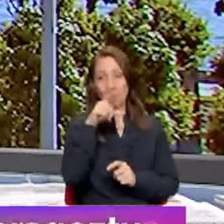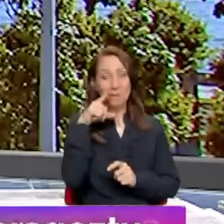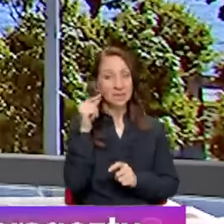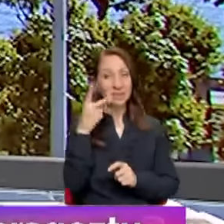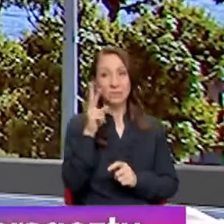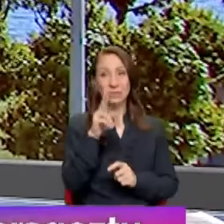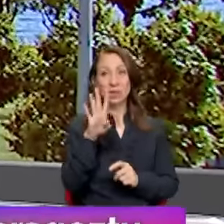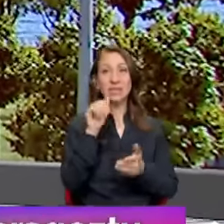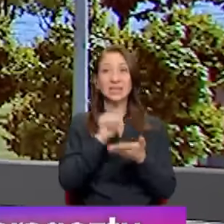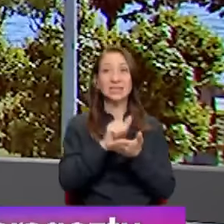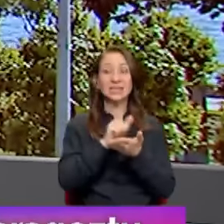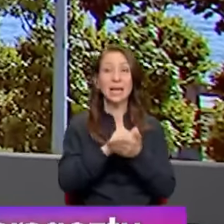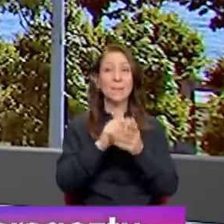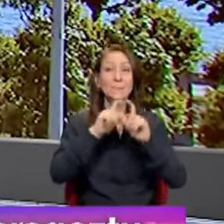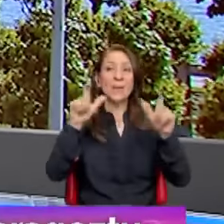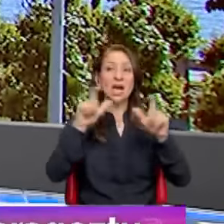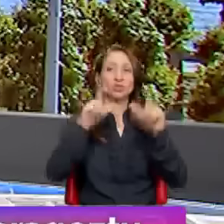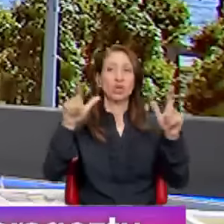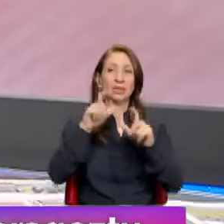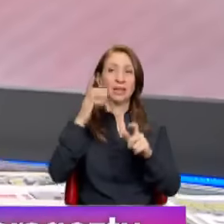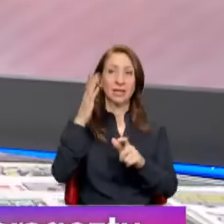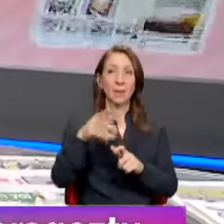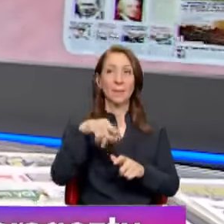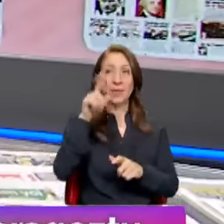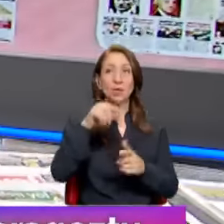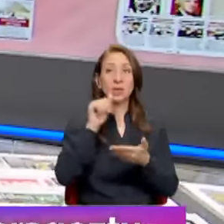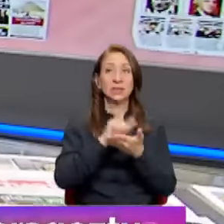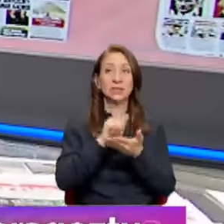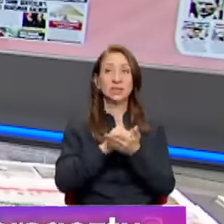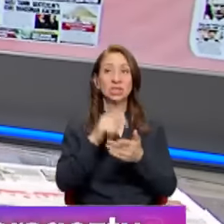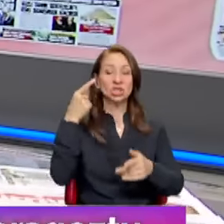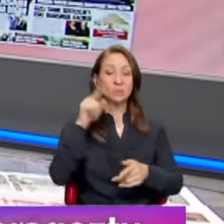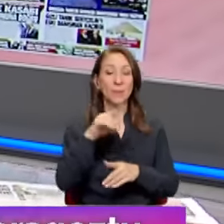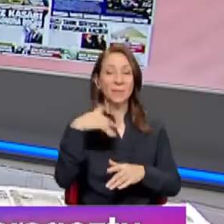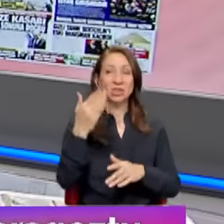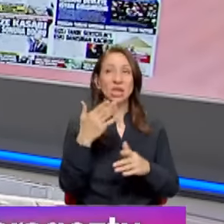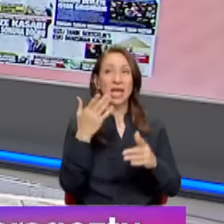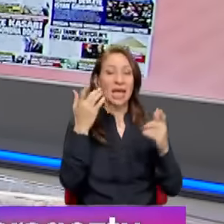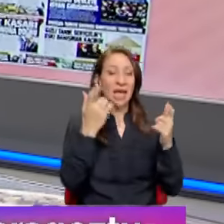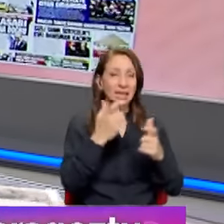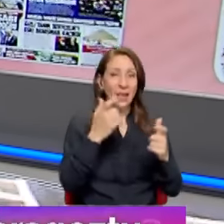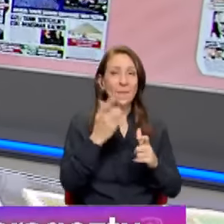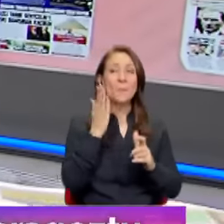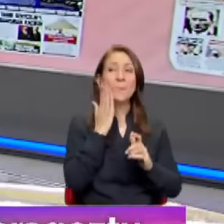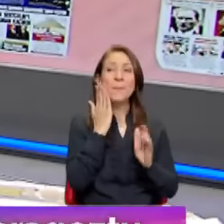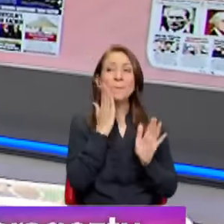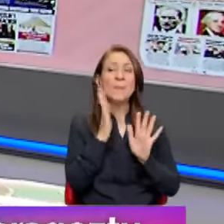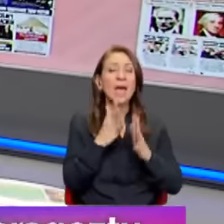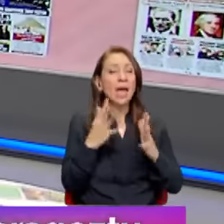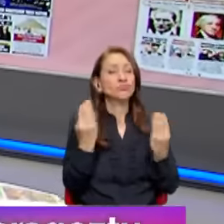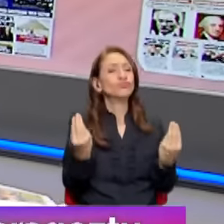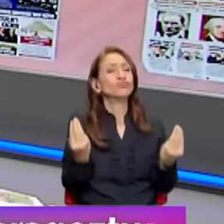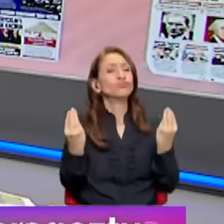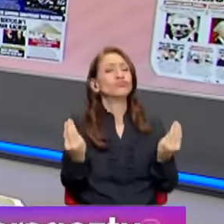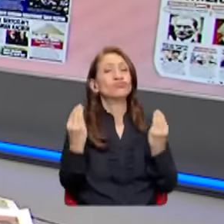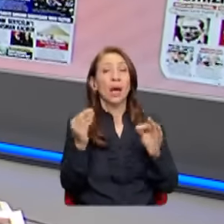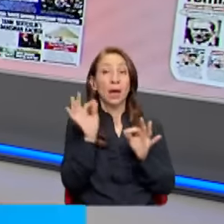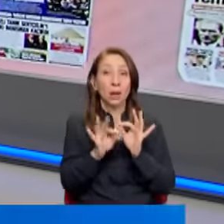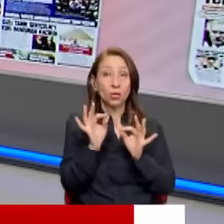2024 gazetelerin manşetleri bir gün gazetesi Şimşek başka alemde pembe tablolar çiziyor